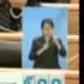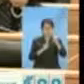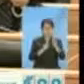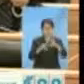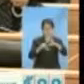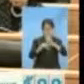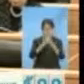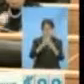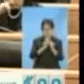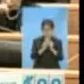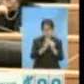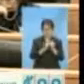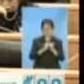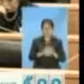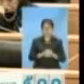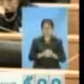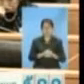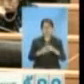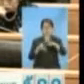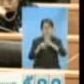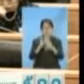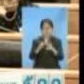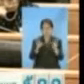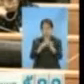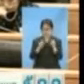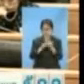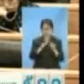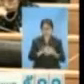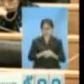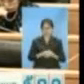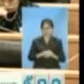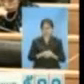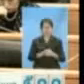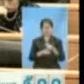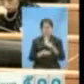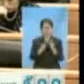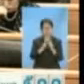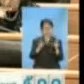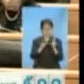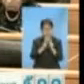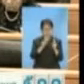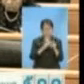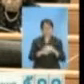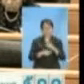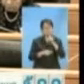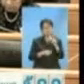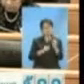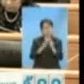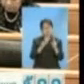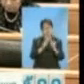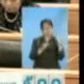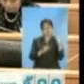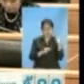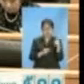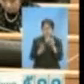ธานครับเรื่องกีฬาก็เหมือนกันครับทางคณะกรรมการได้คุย